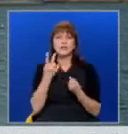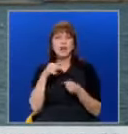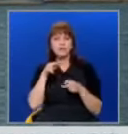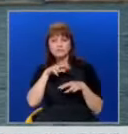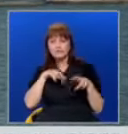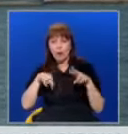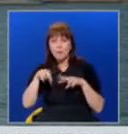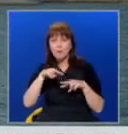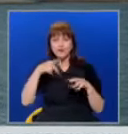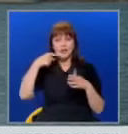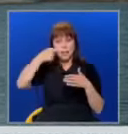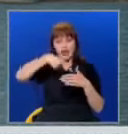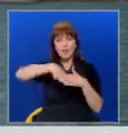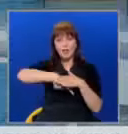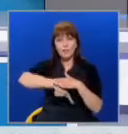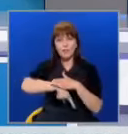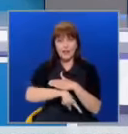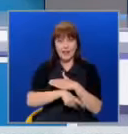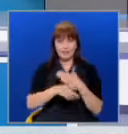пристанище Варна, а след това и в Бургас.